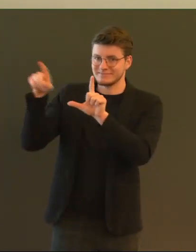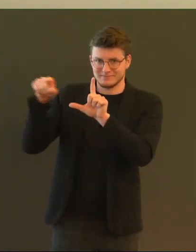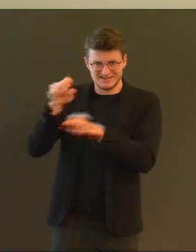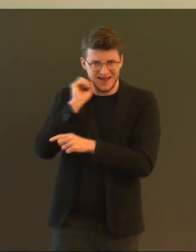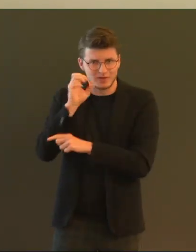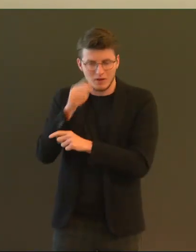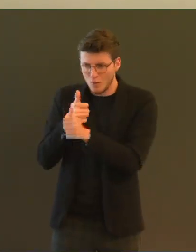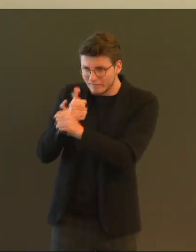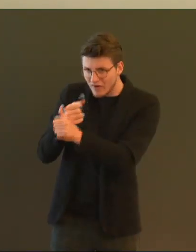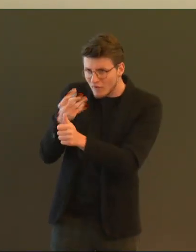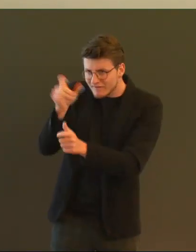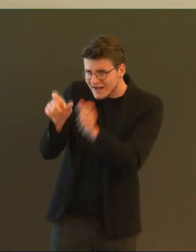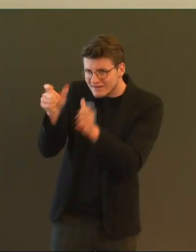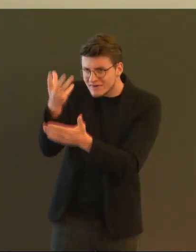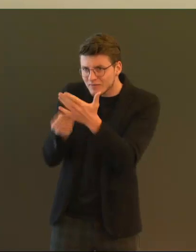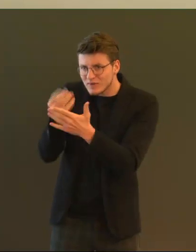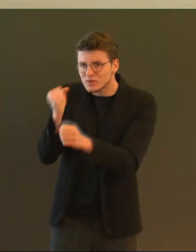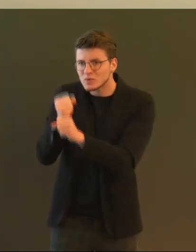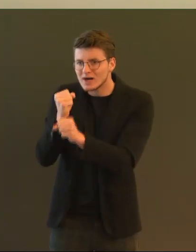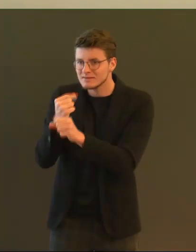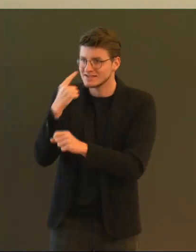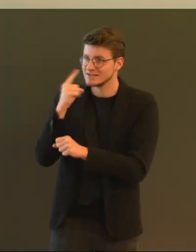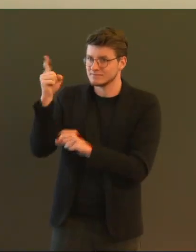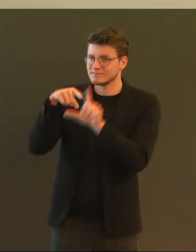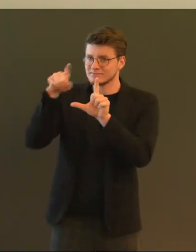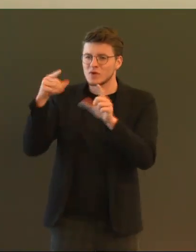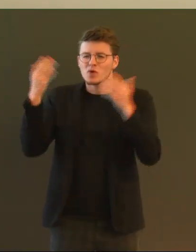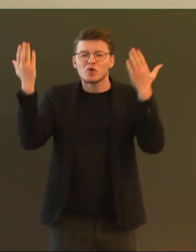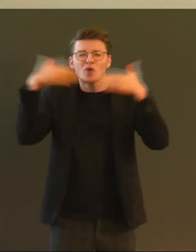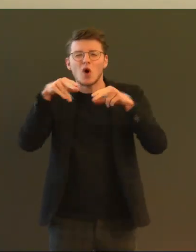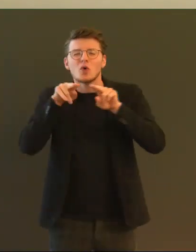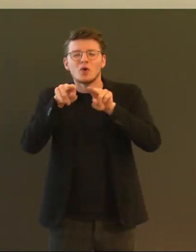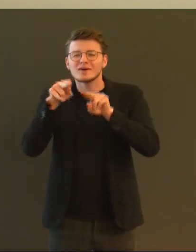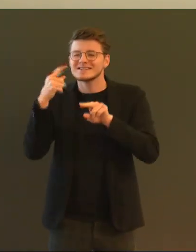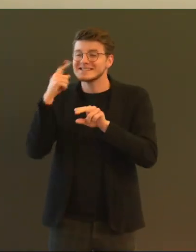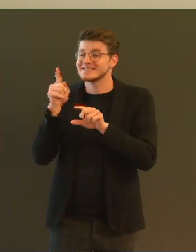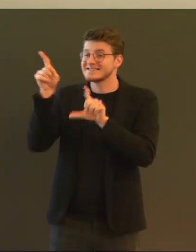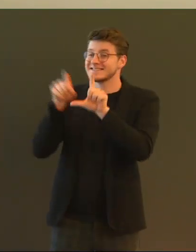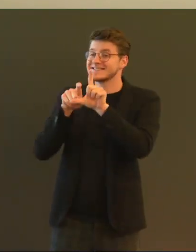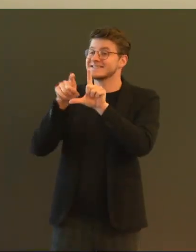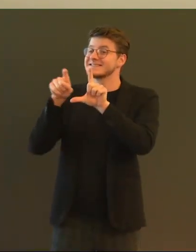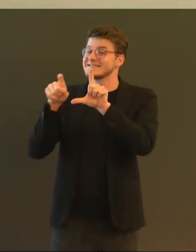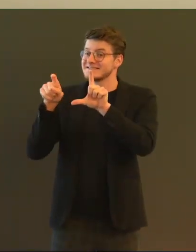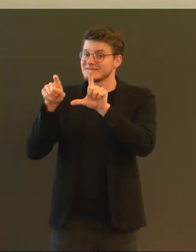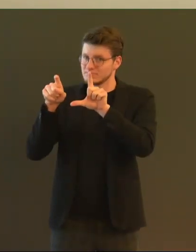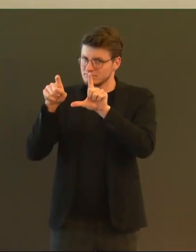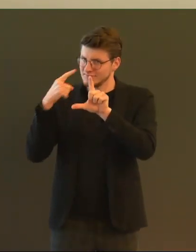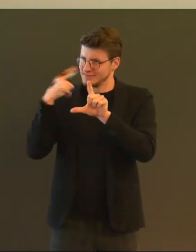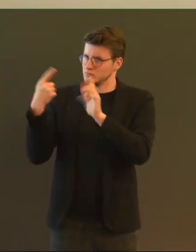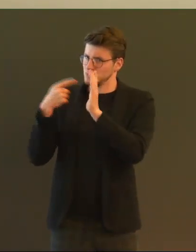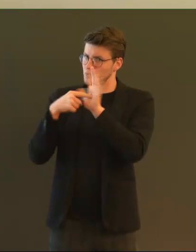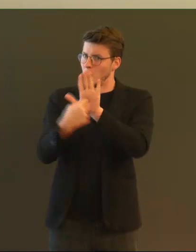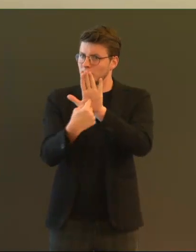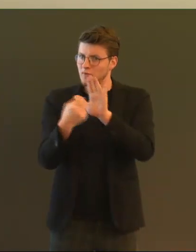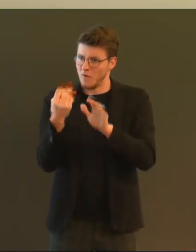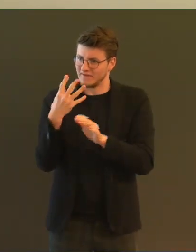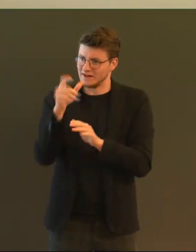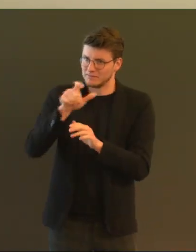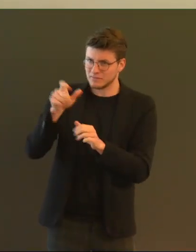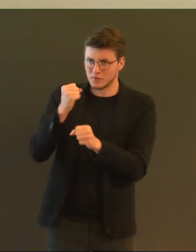op de figuur toont de evolutie van het absenteïsme of het ziekteverzuim bij Belgisch